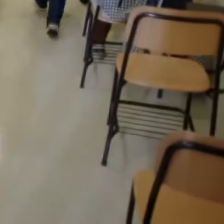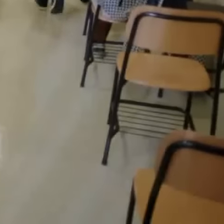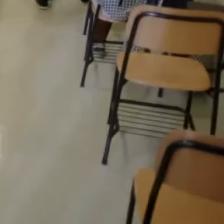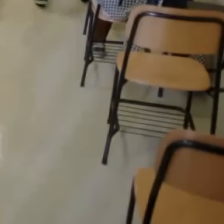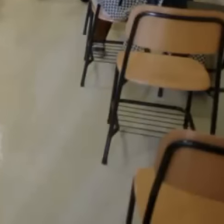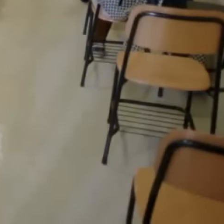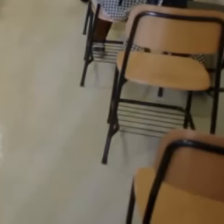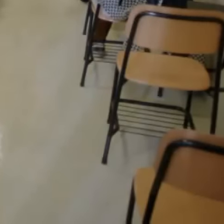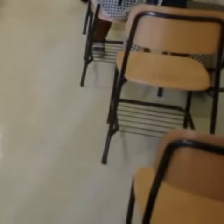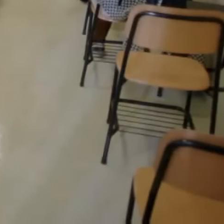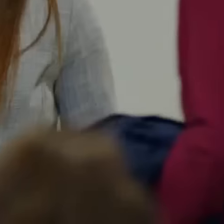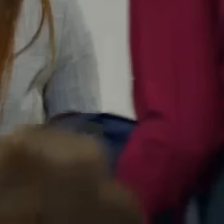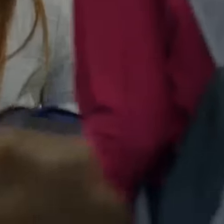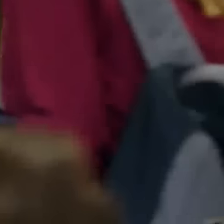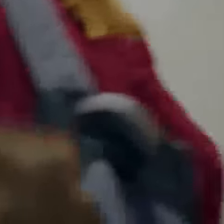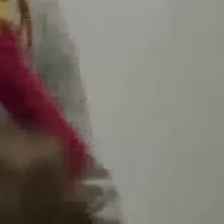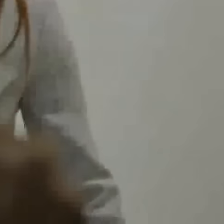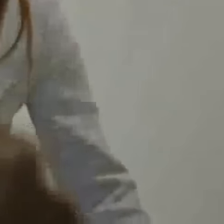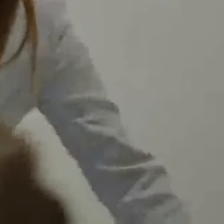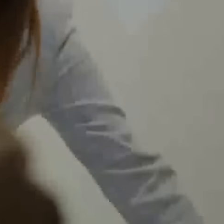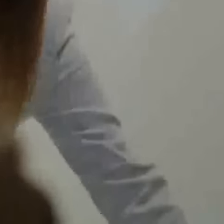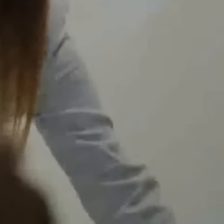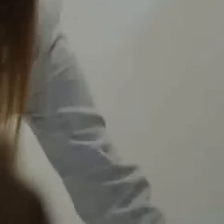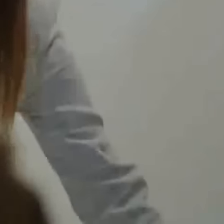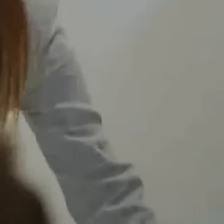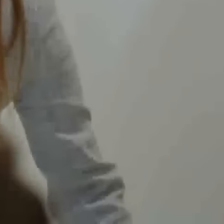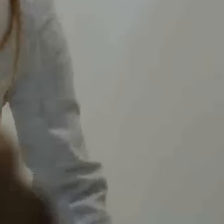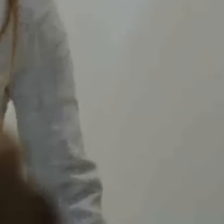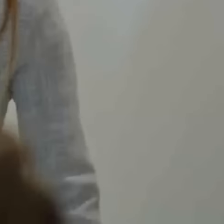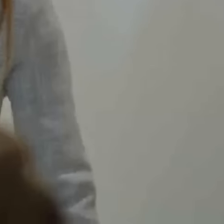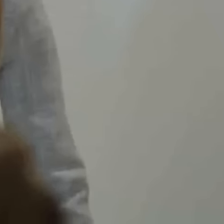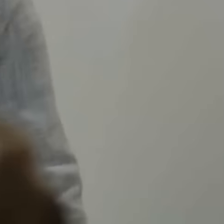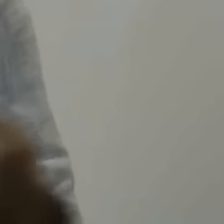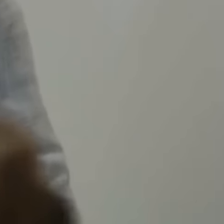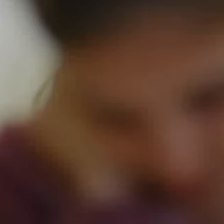Duvar kenarında arkada oturan kız kağıdı kürsüye bırakıp çıktı.